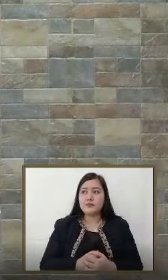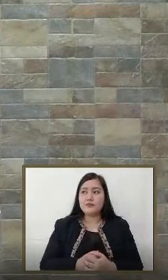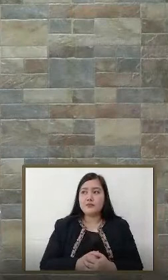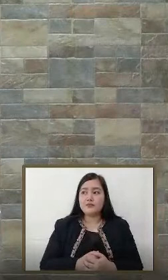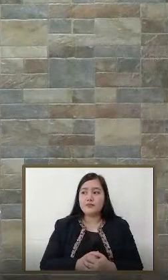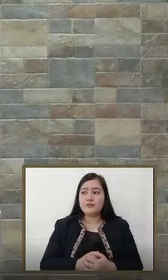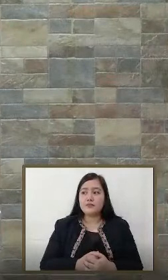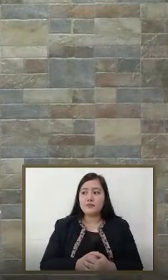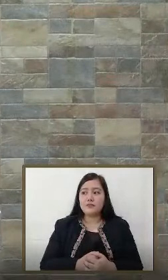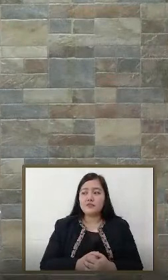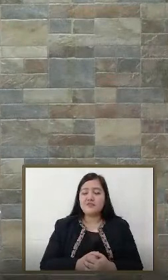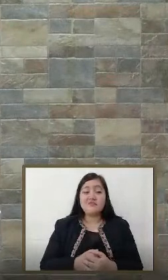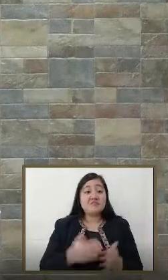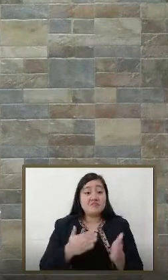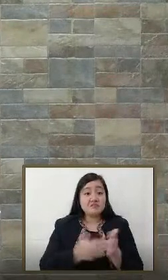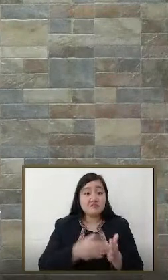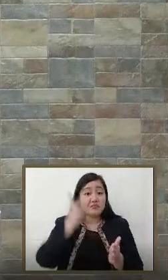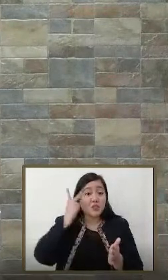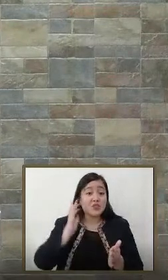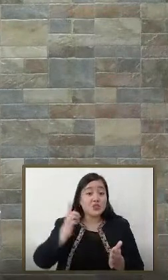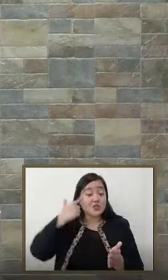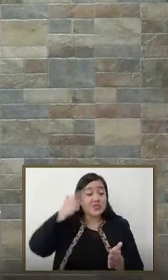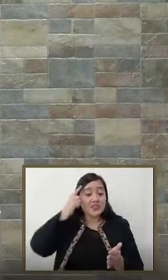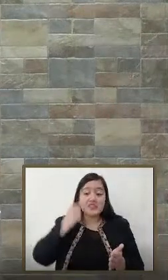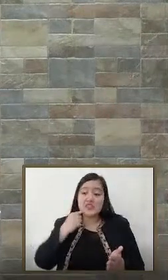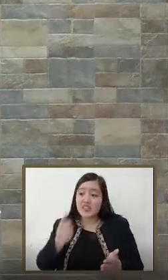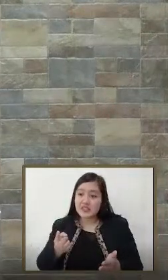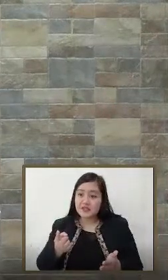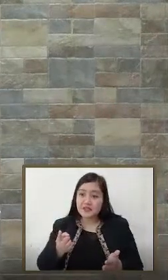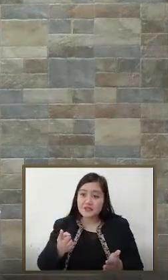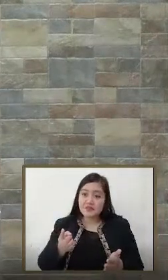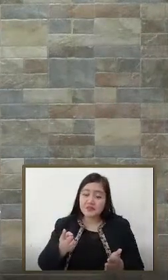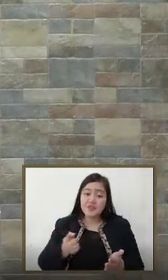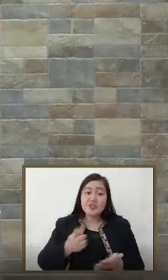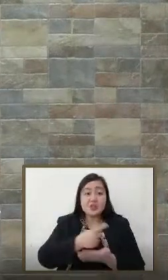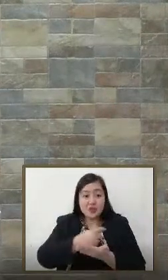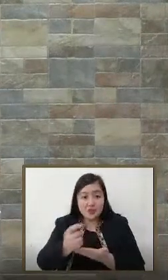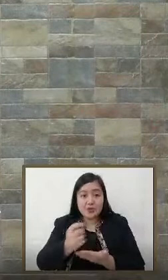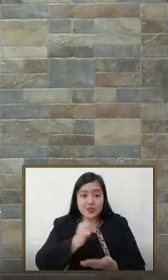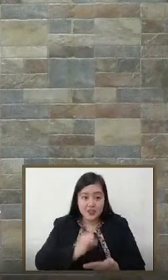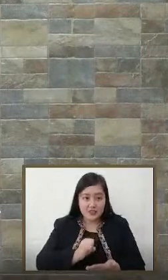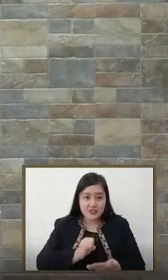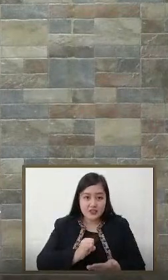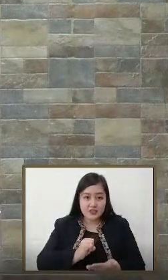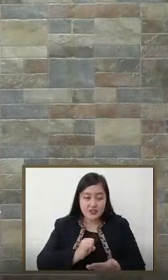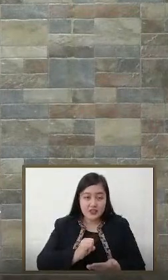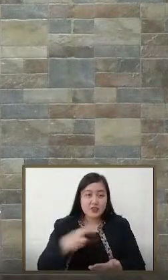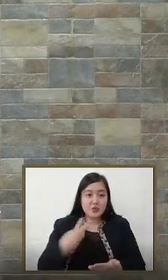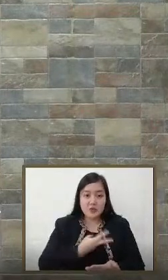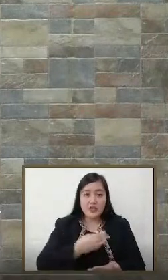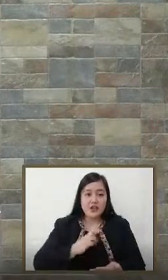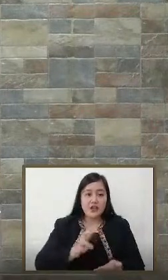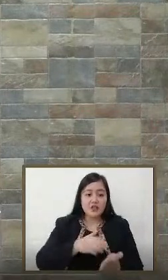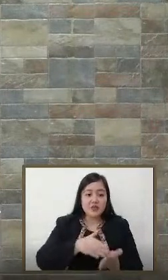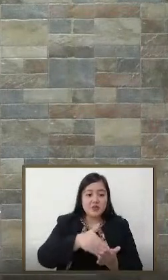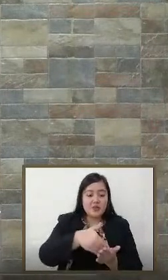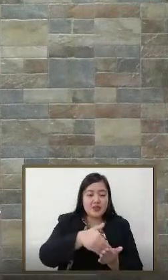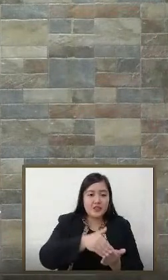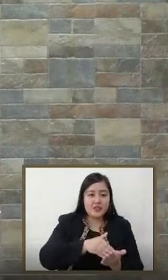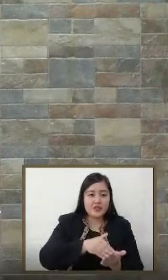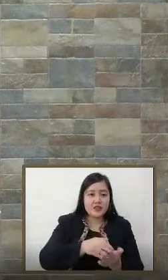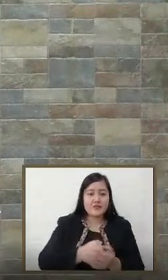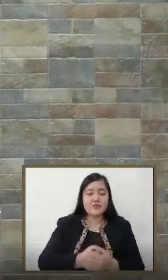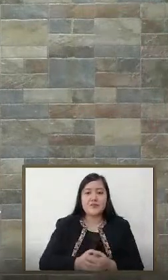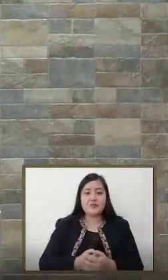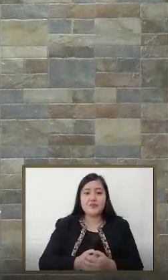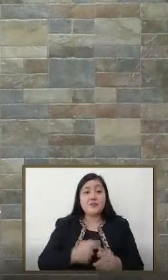eh. May karupukan tayo. But pagmula sa wisdom